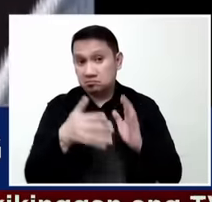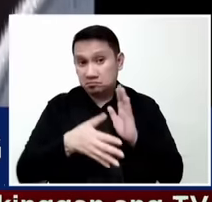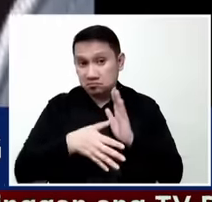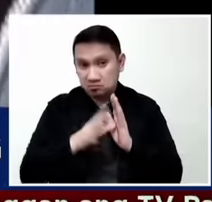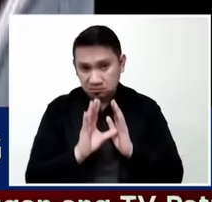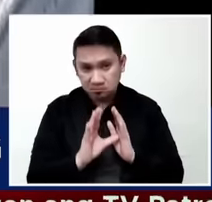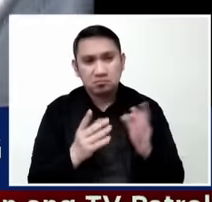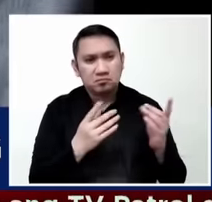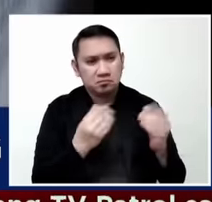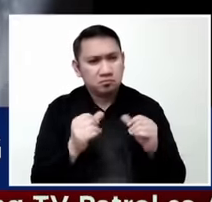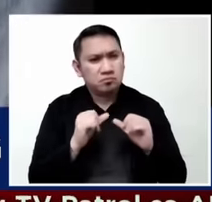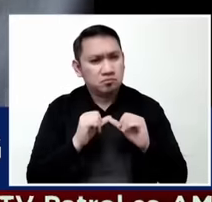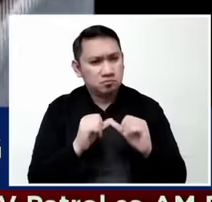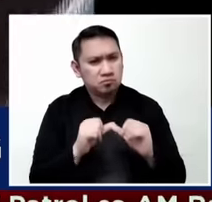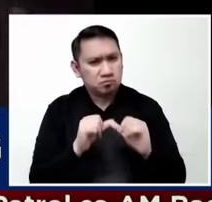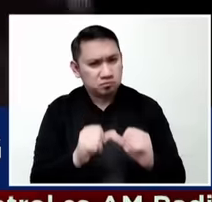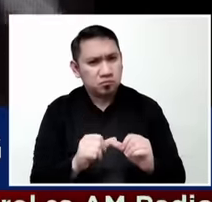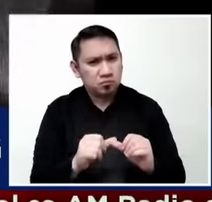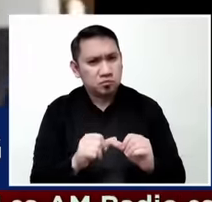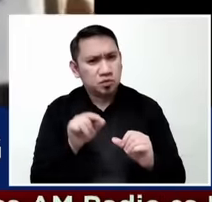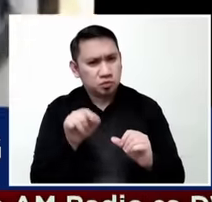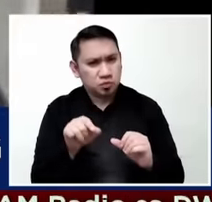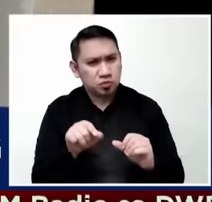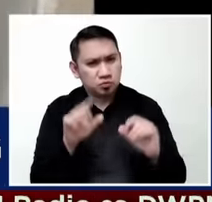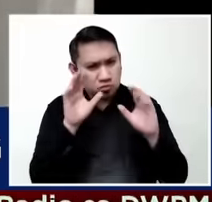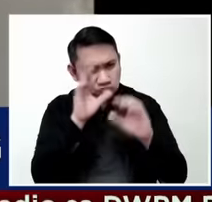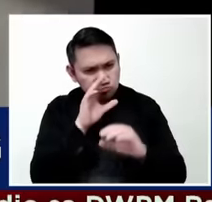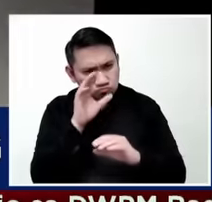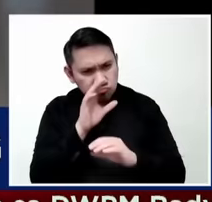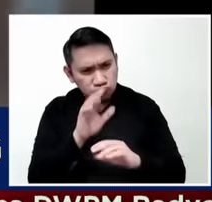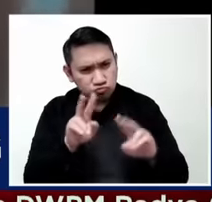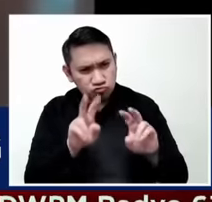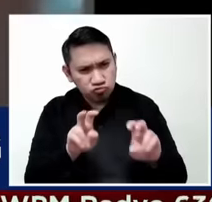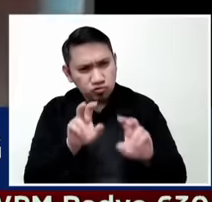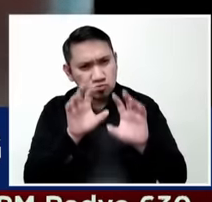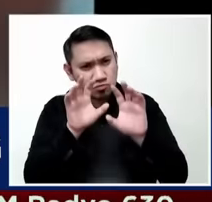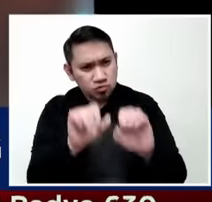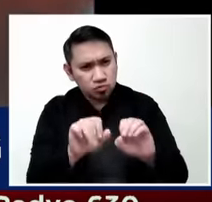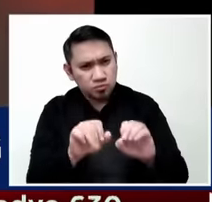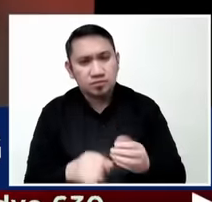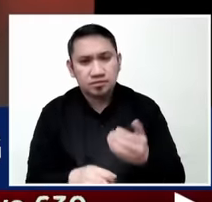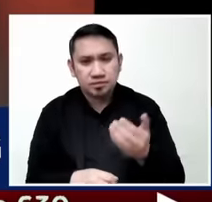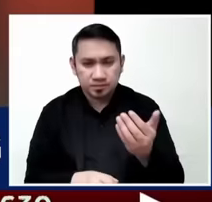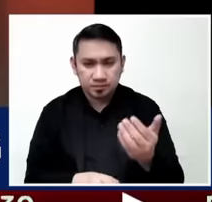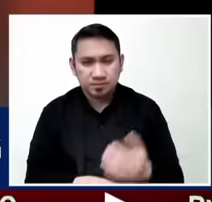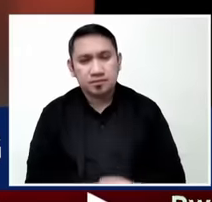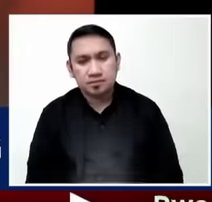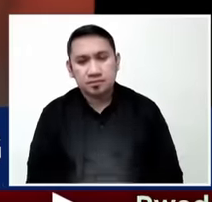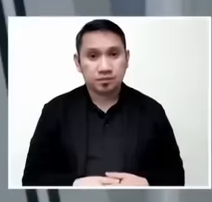pagsasagawa ng Operation Kontrabigay. Z.A.N. Ambrosio, ABS-CBN News.